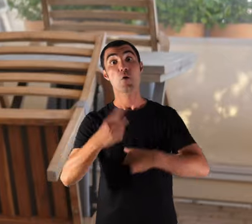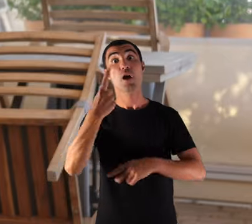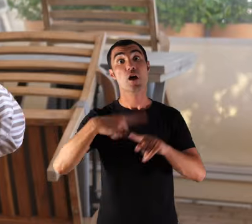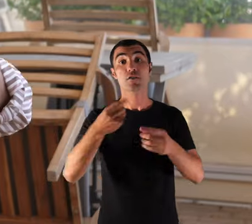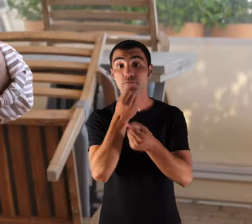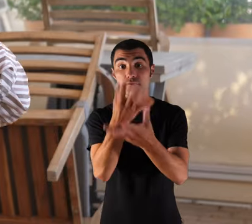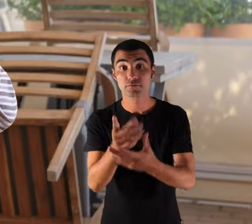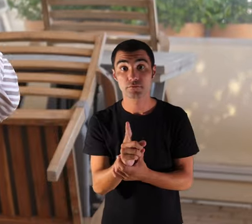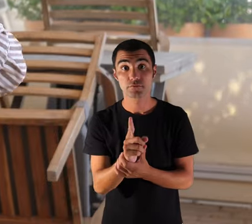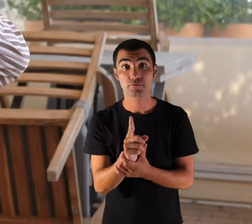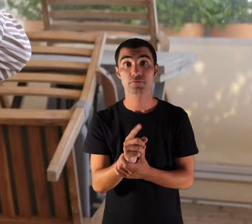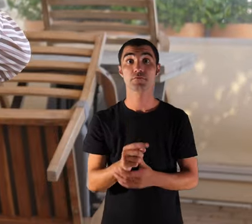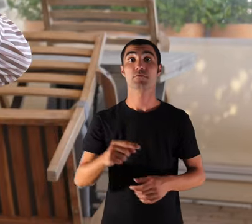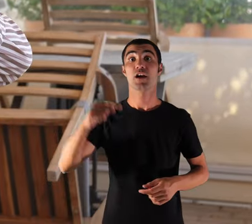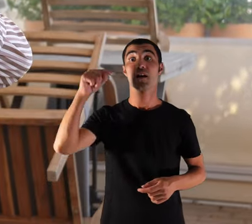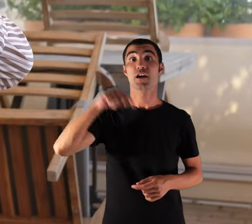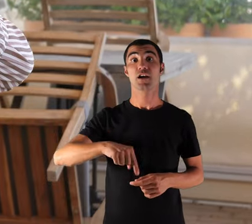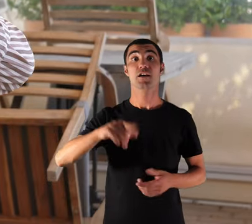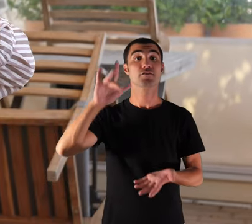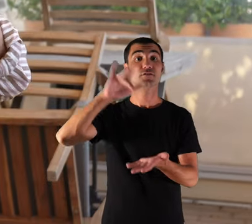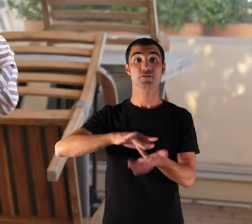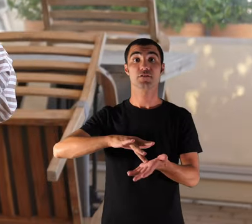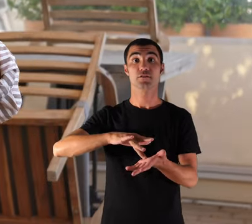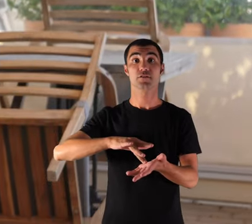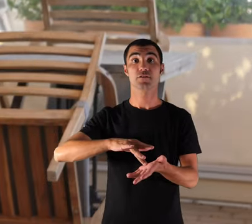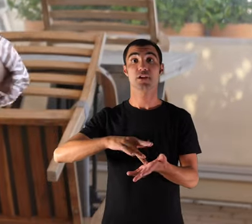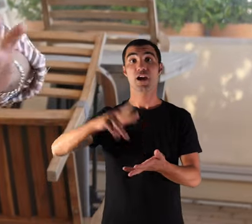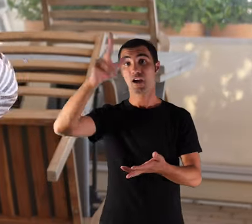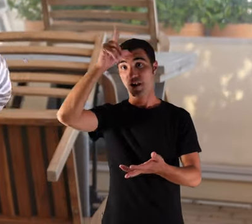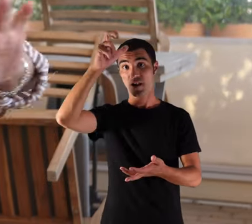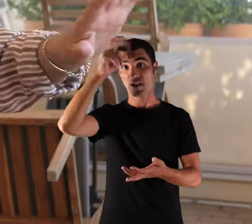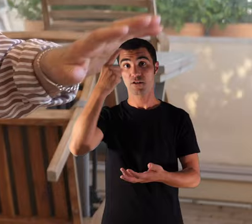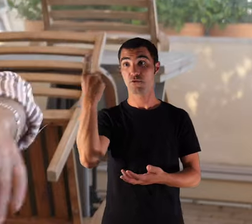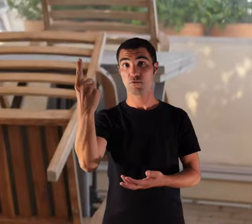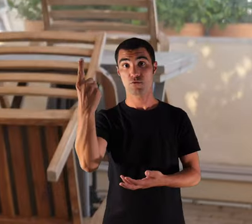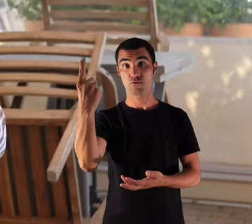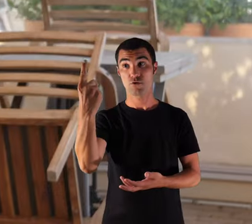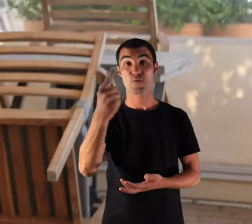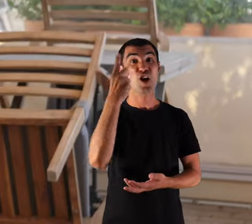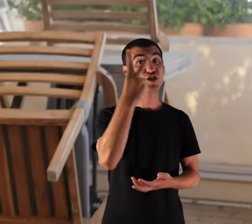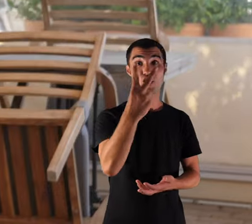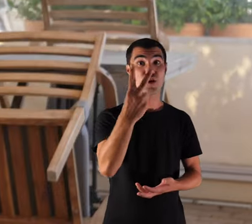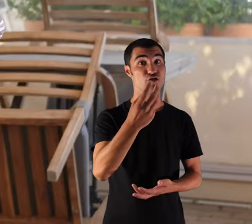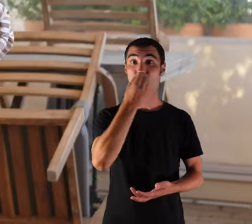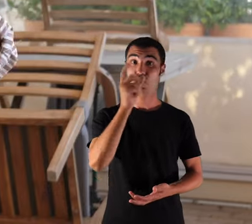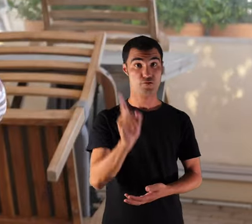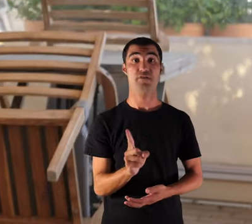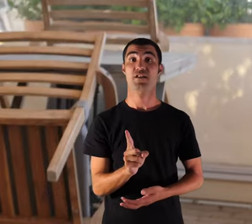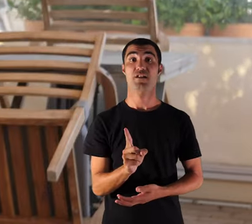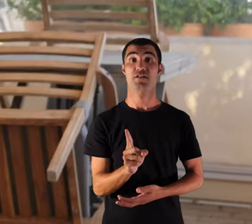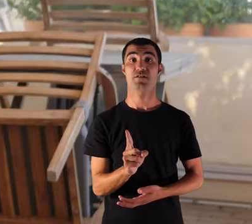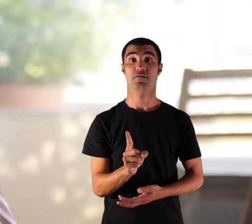cosa, que aquí només hi ha d'haver un gai. Si hi ha dos gais, no anirà bé, oh? Diu, no, sí, tu